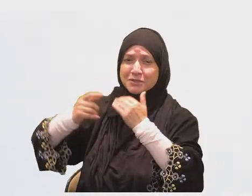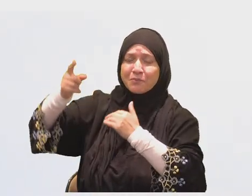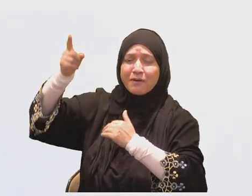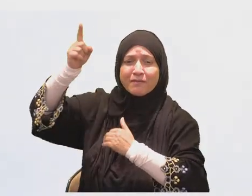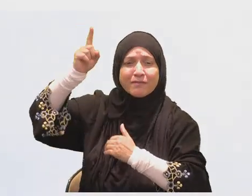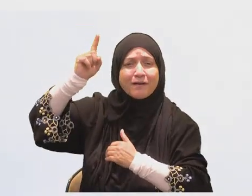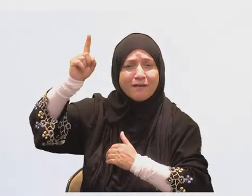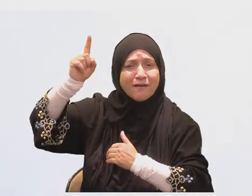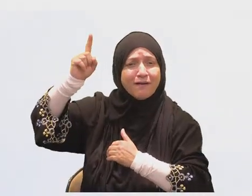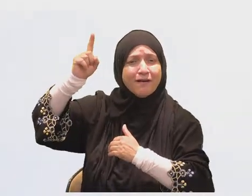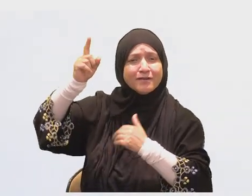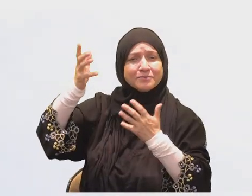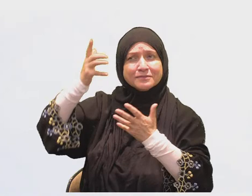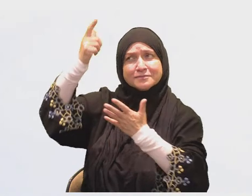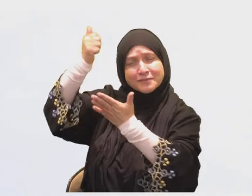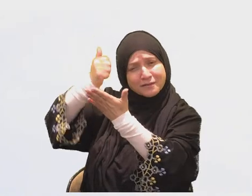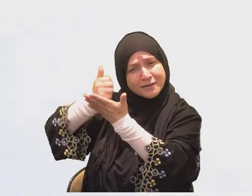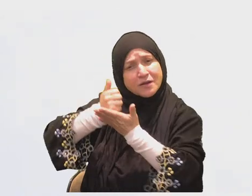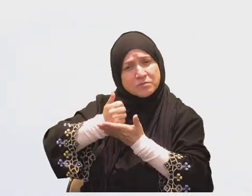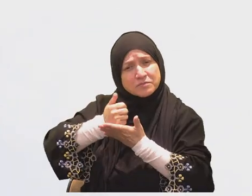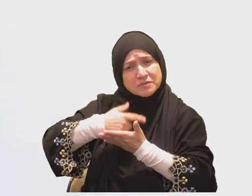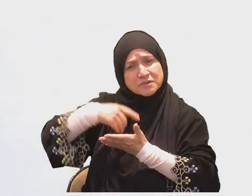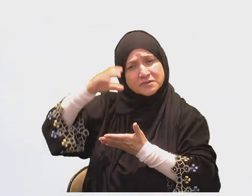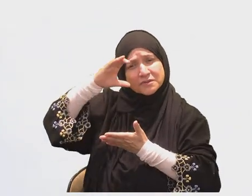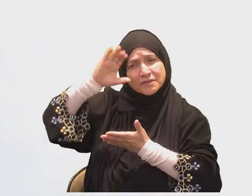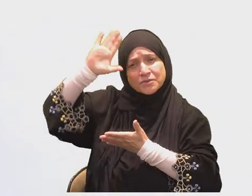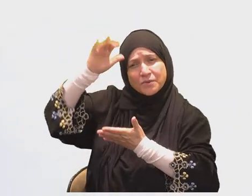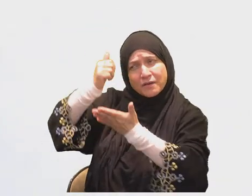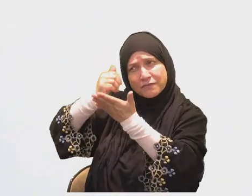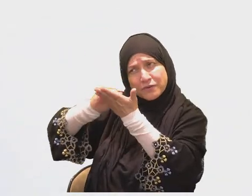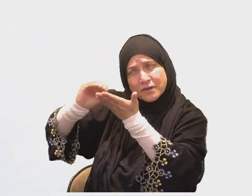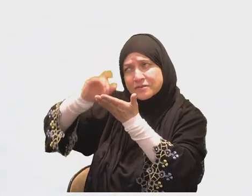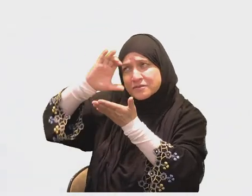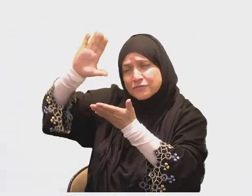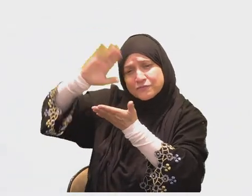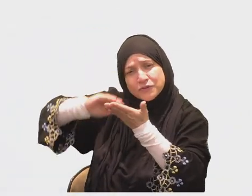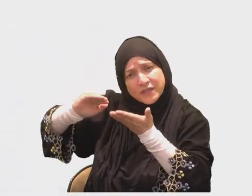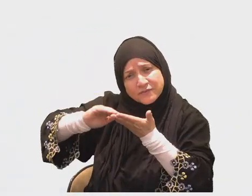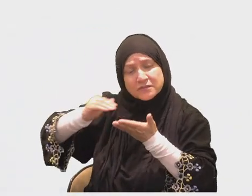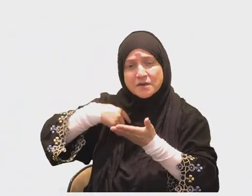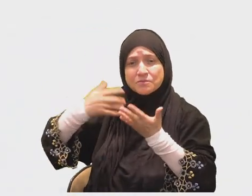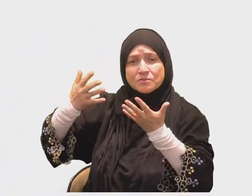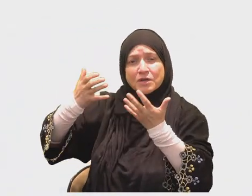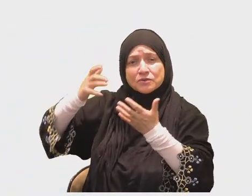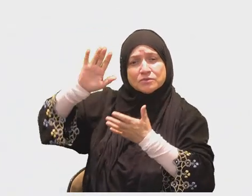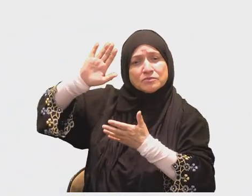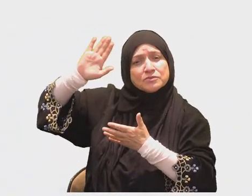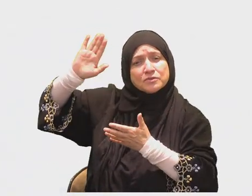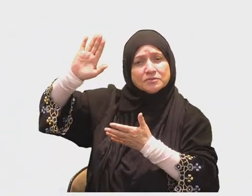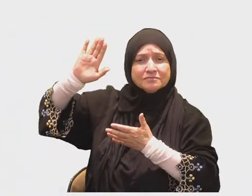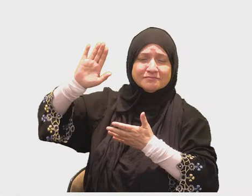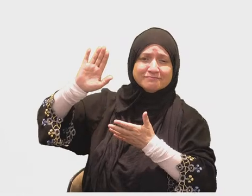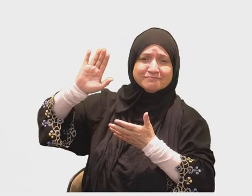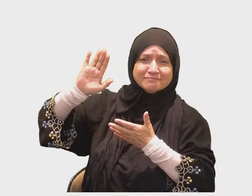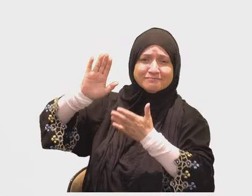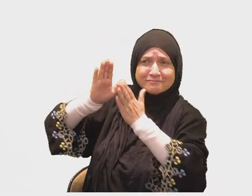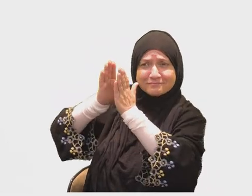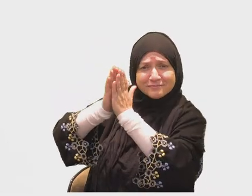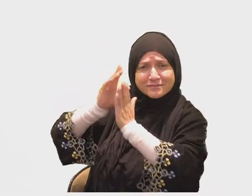ونستغفره ونتوب إليه ونعوذ بالله من شرور أنفسنا ومن سيئات